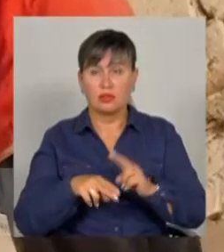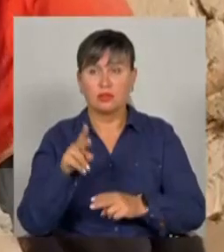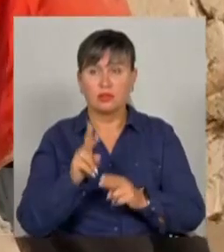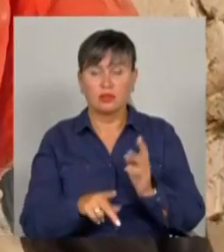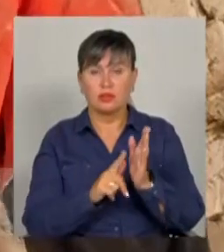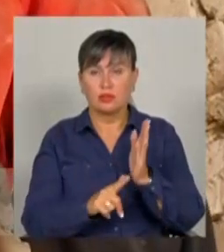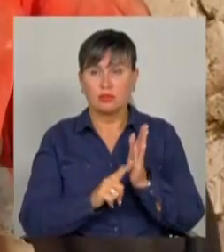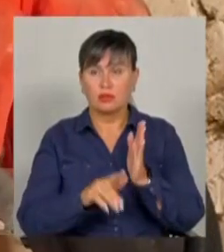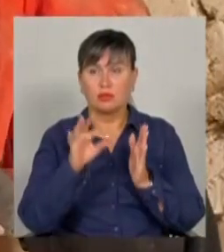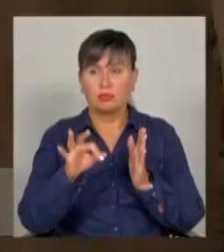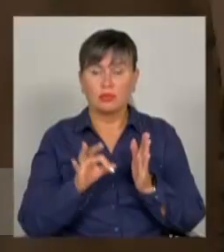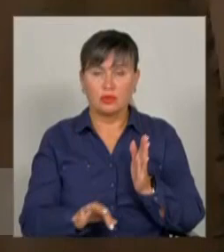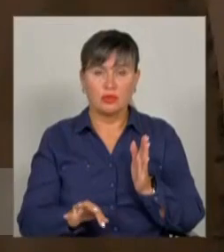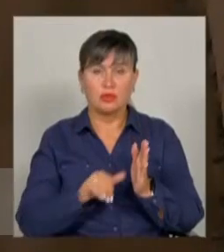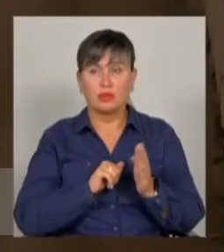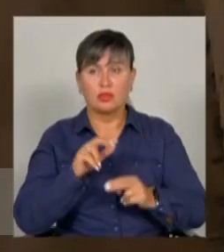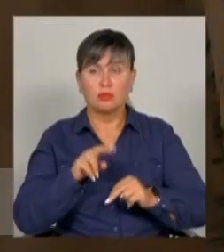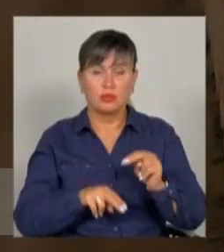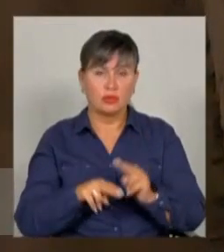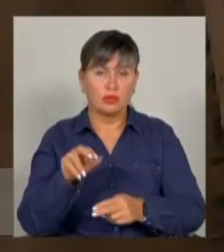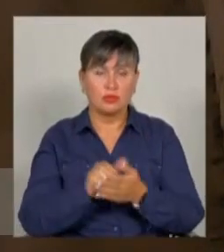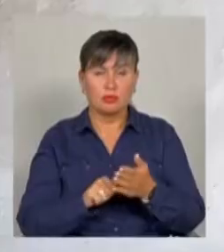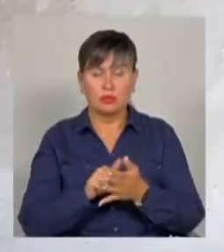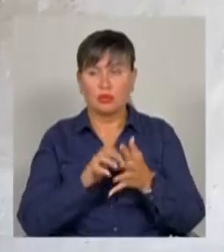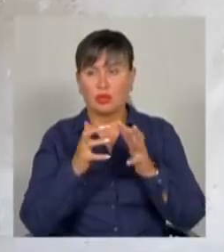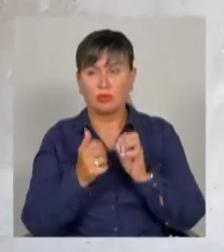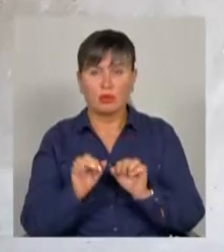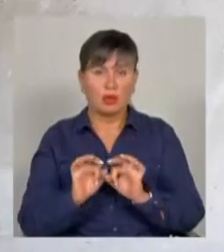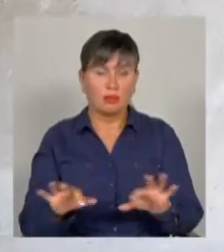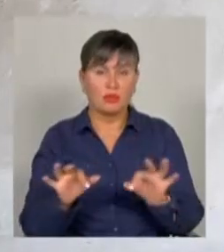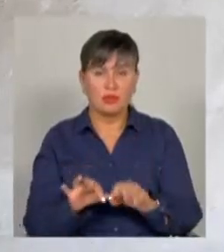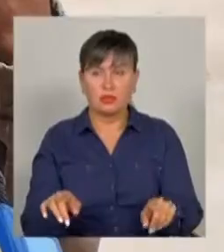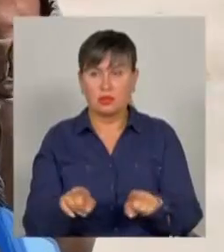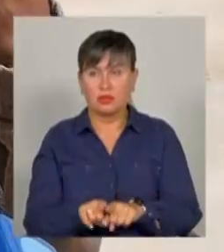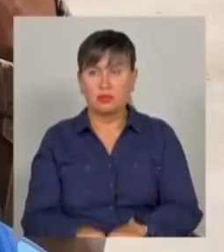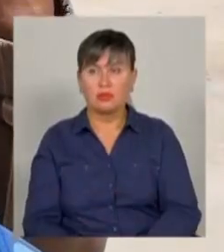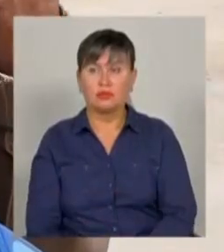на 70%. Сами строители причину обрушения объяснили так.